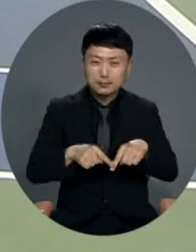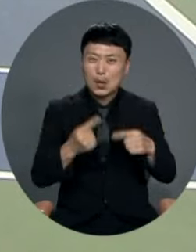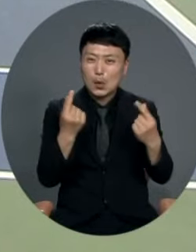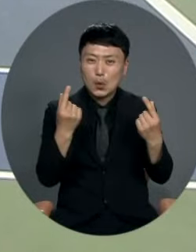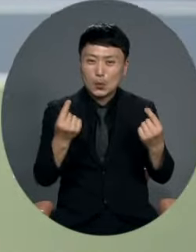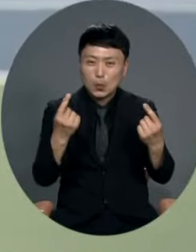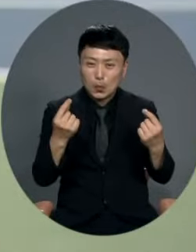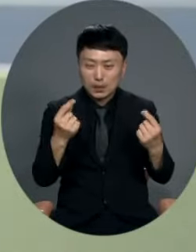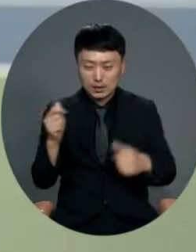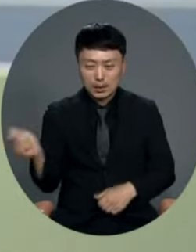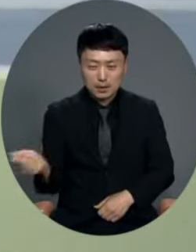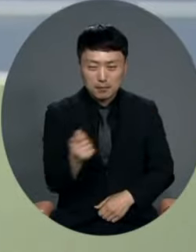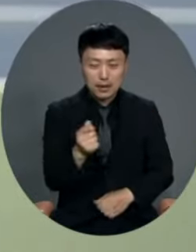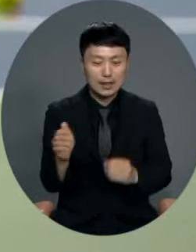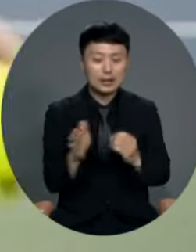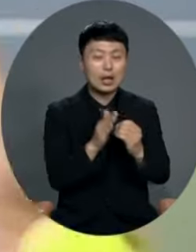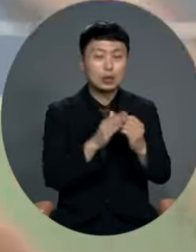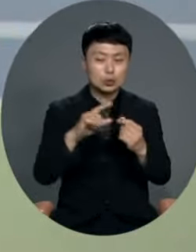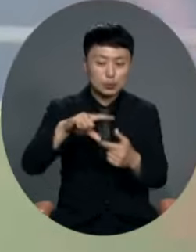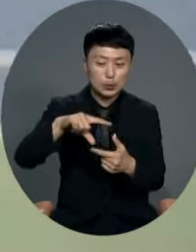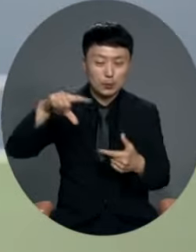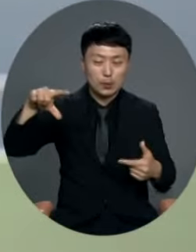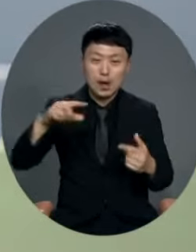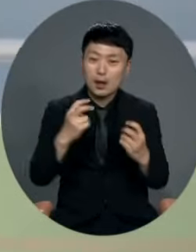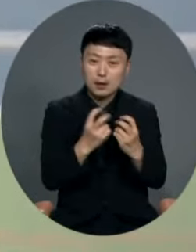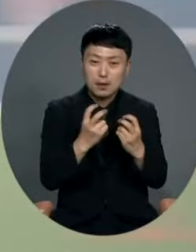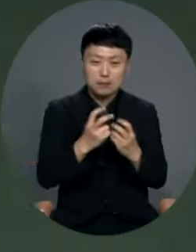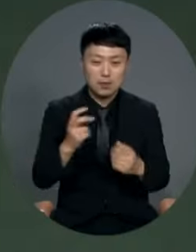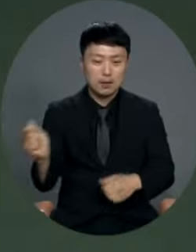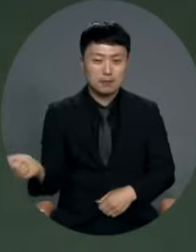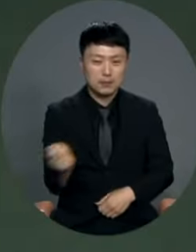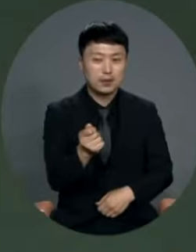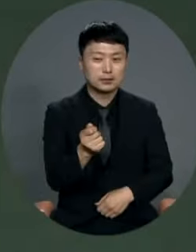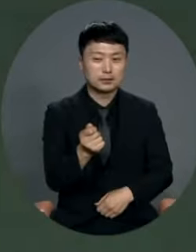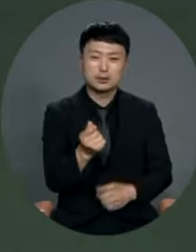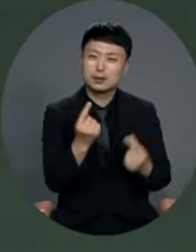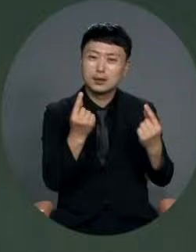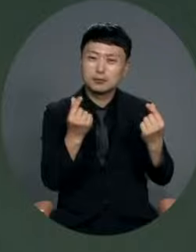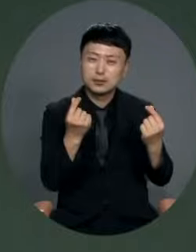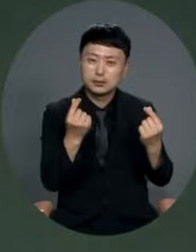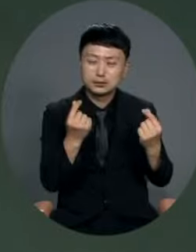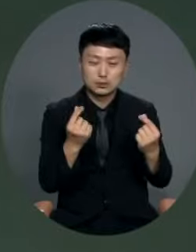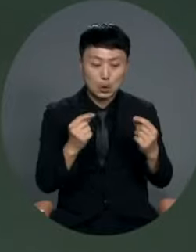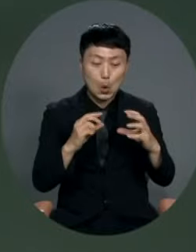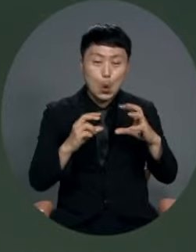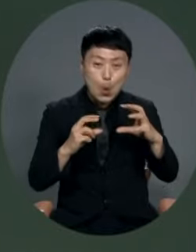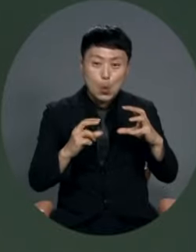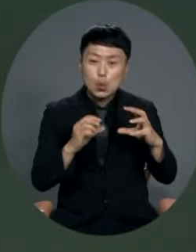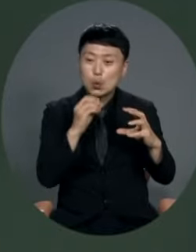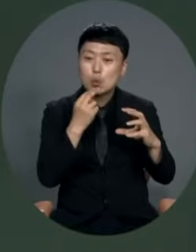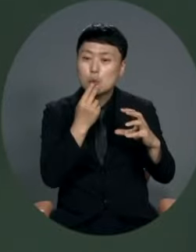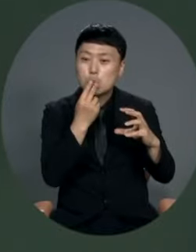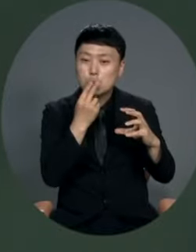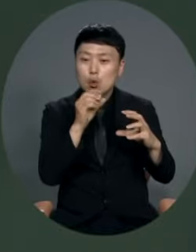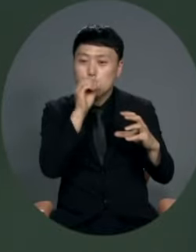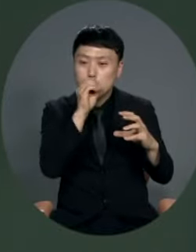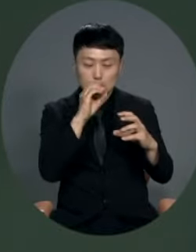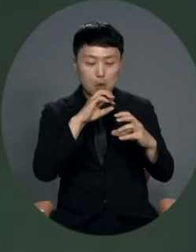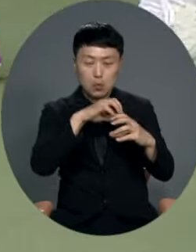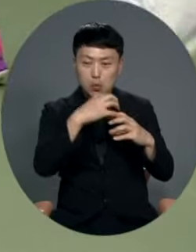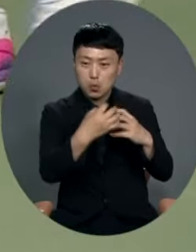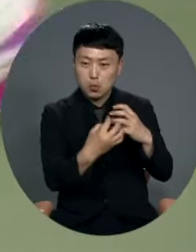패들은 탁구채보다 크며 경기 방식은 테니스와 비슷하고 공은 플라스틱 재질로 구멍이 나